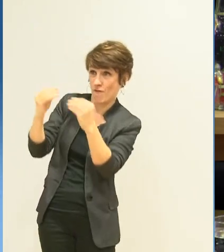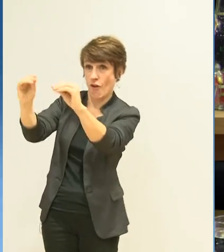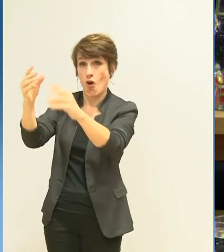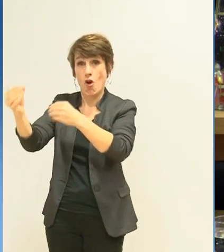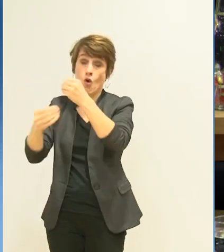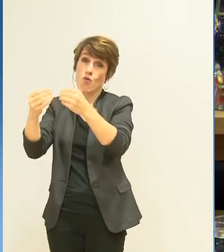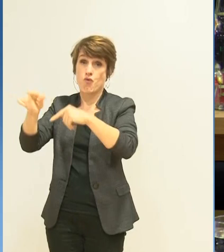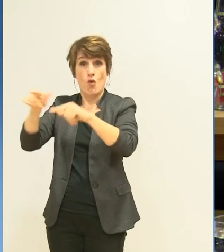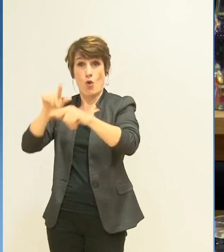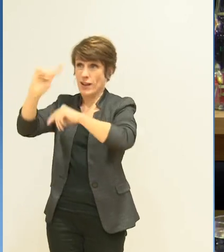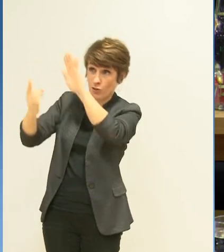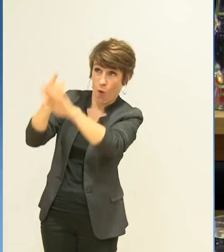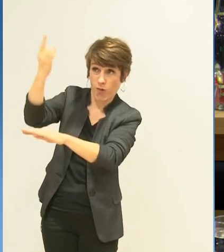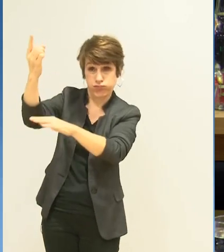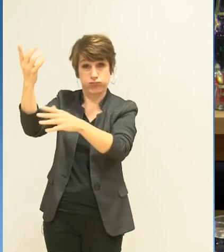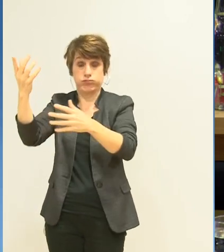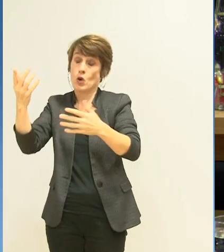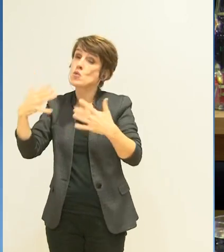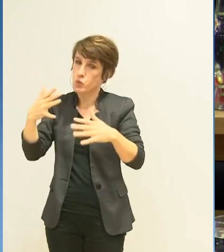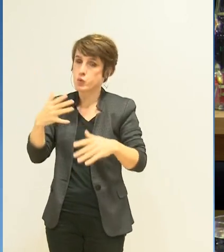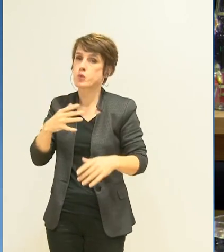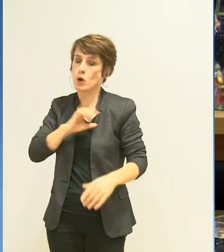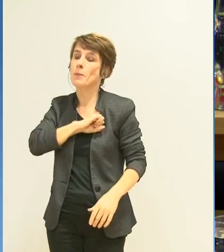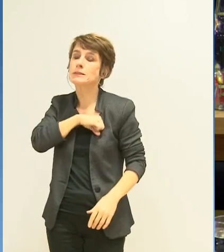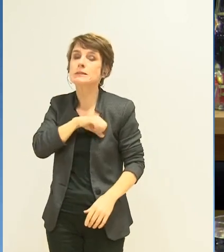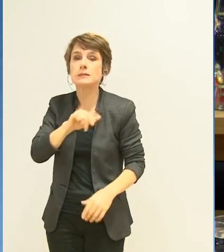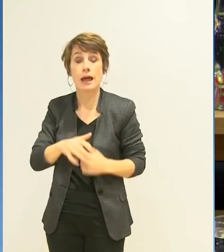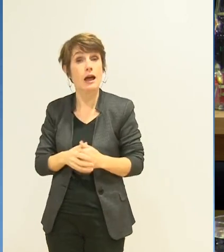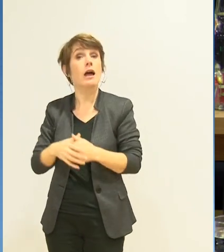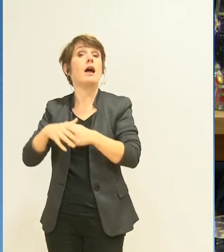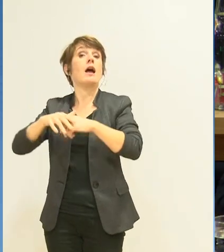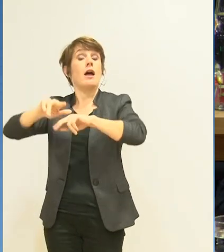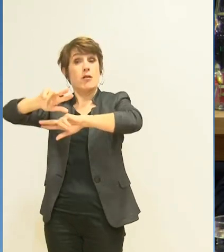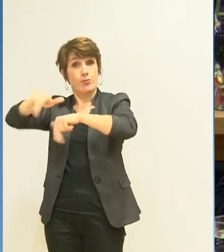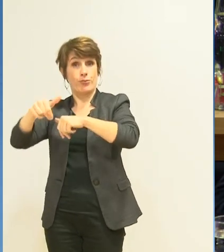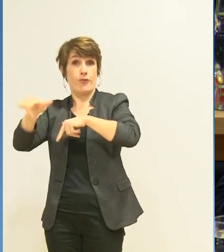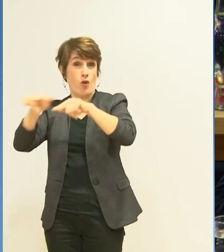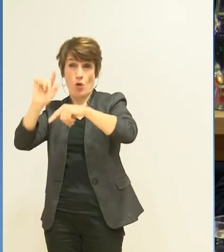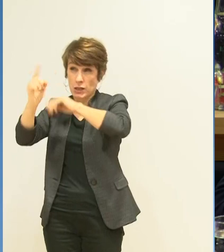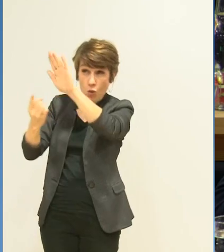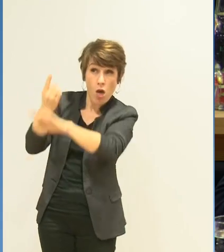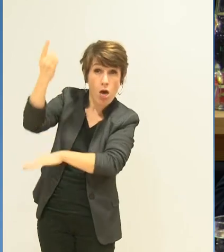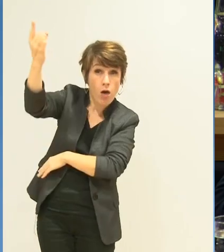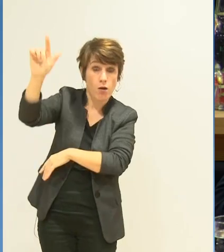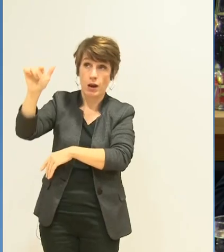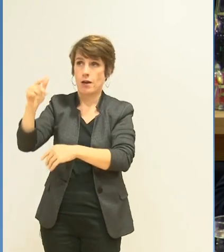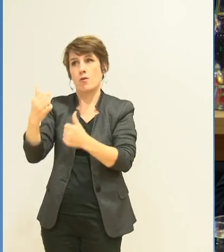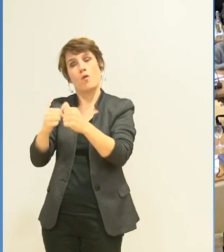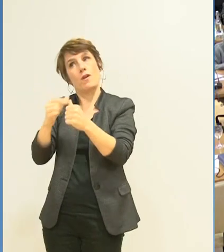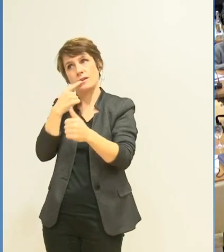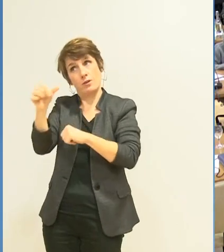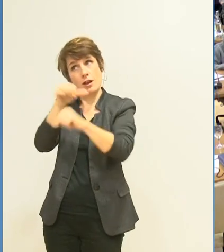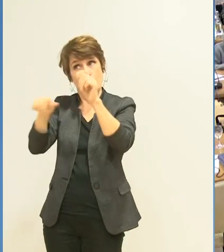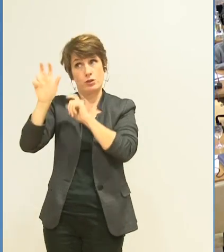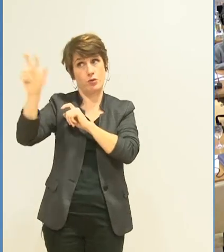de bail emphytéotique ce type de bail de longue ou de très longue durée s'il permet de reporter sur un tiers la charge de l'entretien des